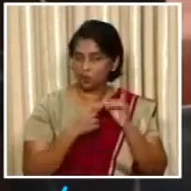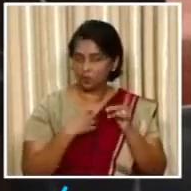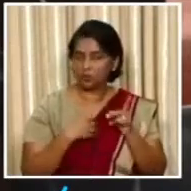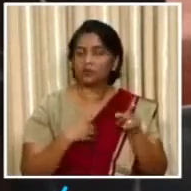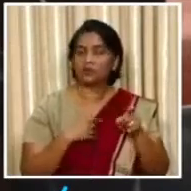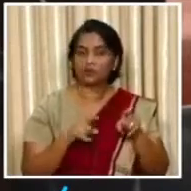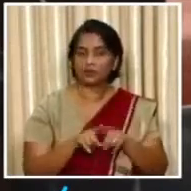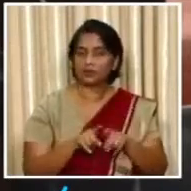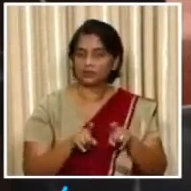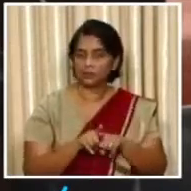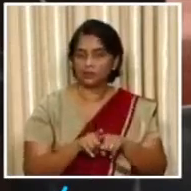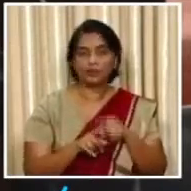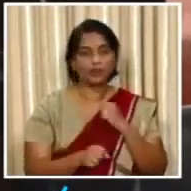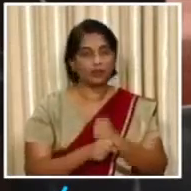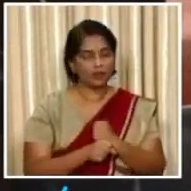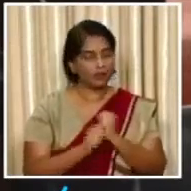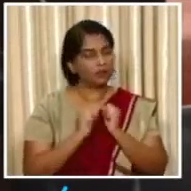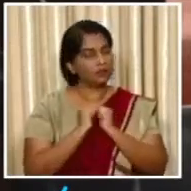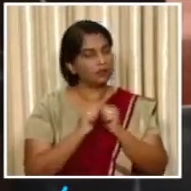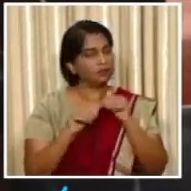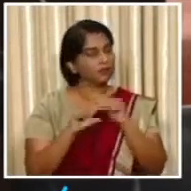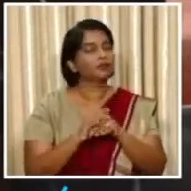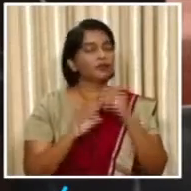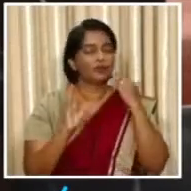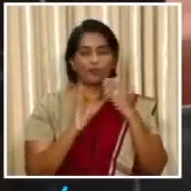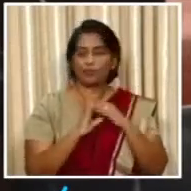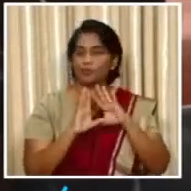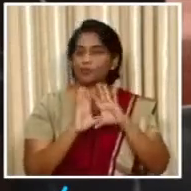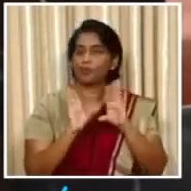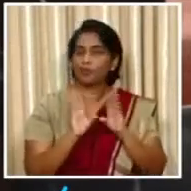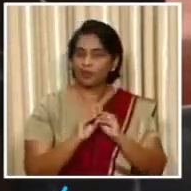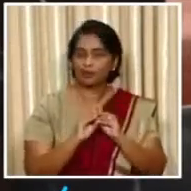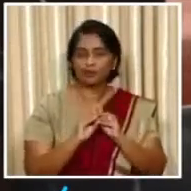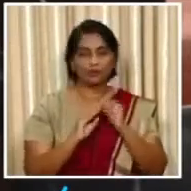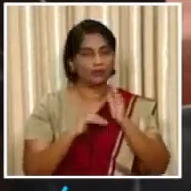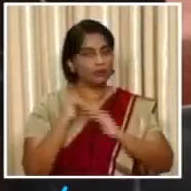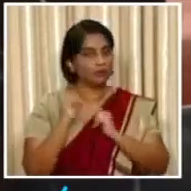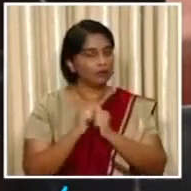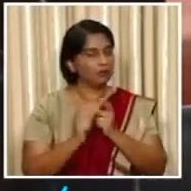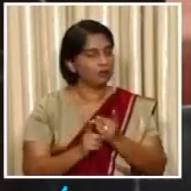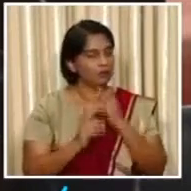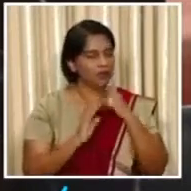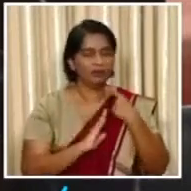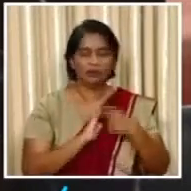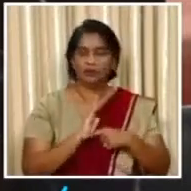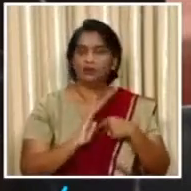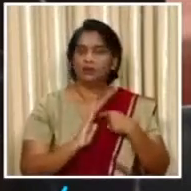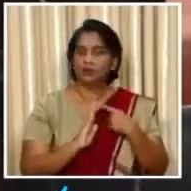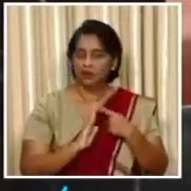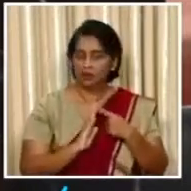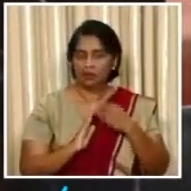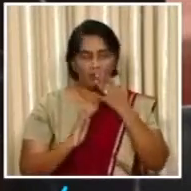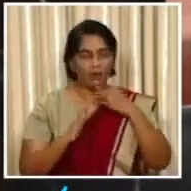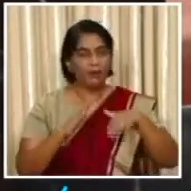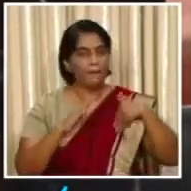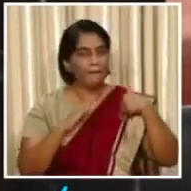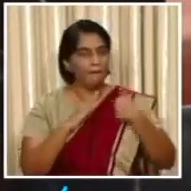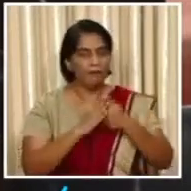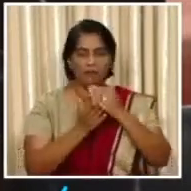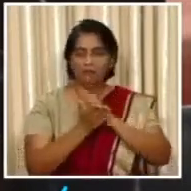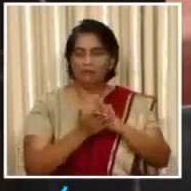நிபந்தனைகளுக்கும் உட்பட்டு தேர்ந்தெடுக்கப்படும் விண்ணப்பதாரி இலங்கை அதிபர் சேவையின் 3ஆம் தரத்திற்கு நியமிக்கப்படுவார்.